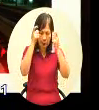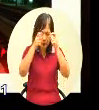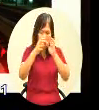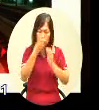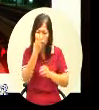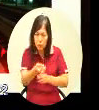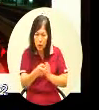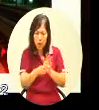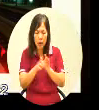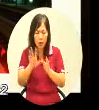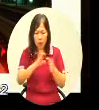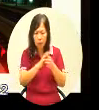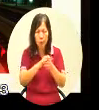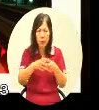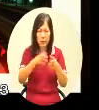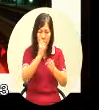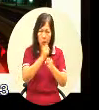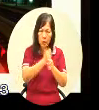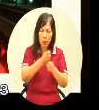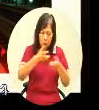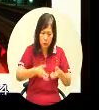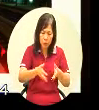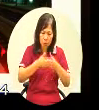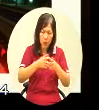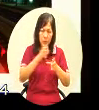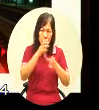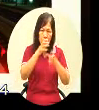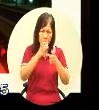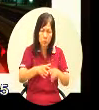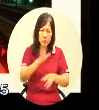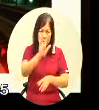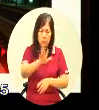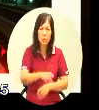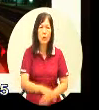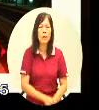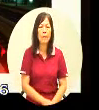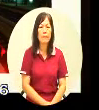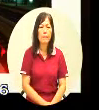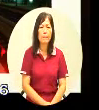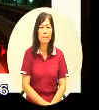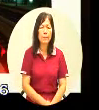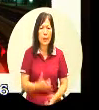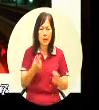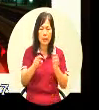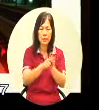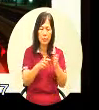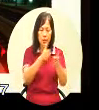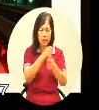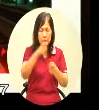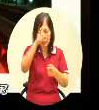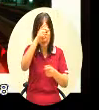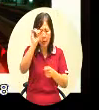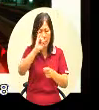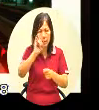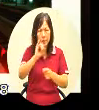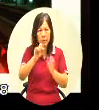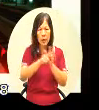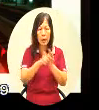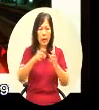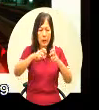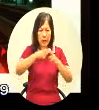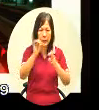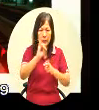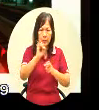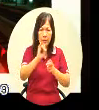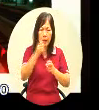他们交通部门相关的一些重大工程建设，我也感谢这个黄昭顺委员，还有李坤哲委员，他们